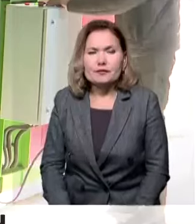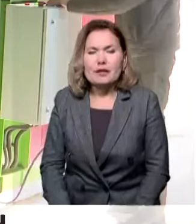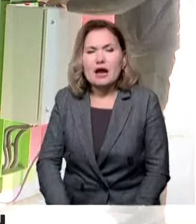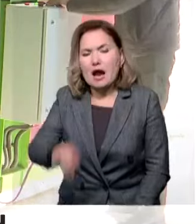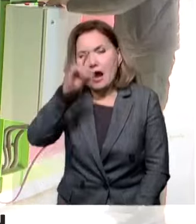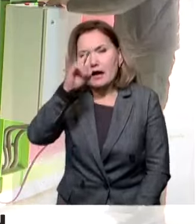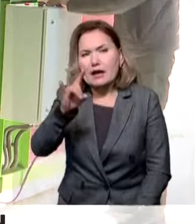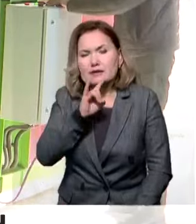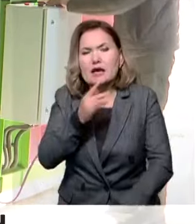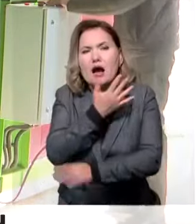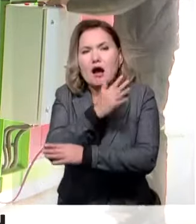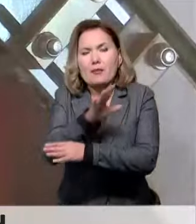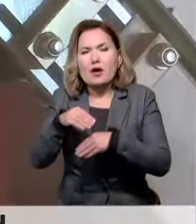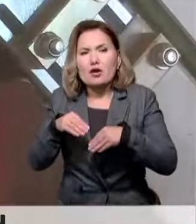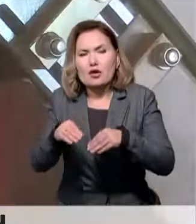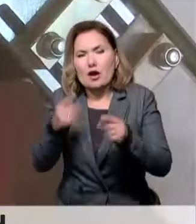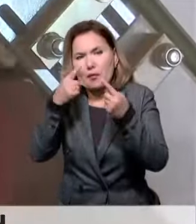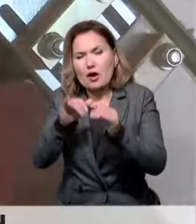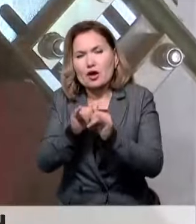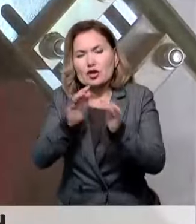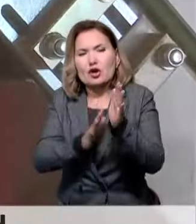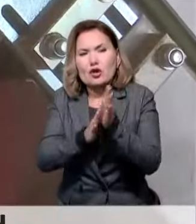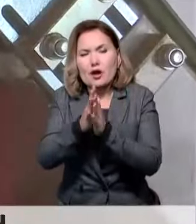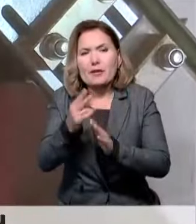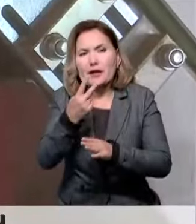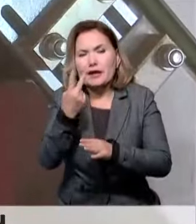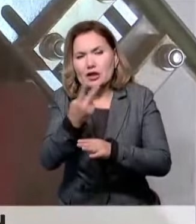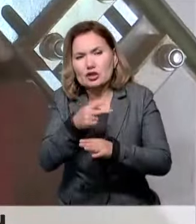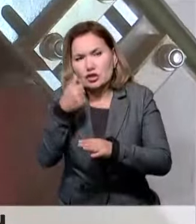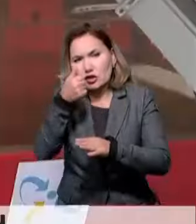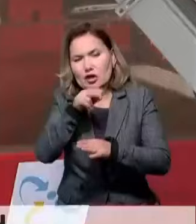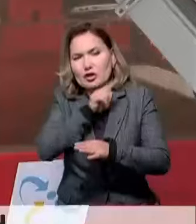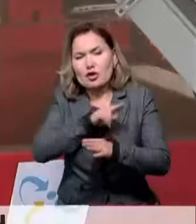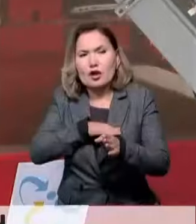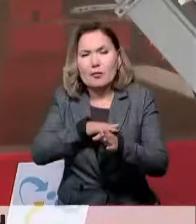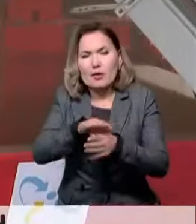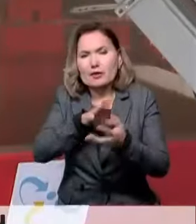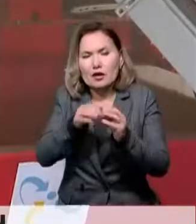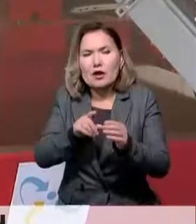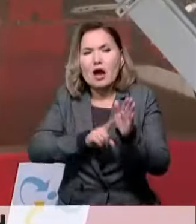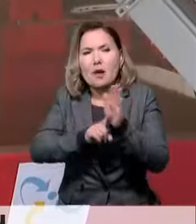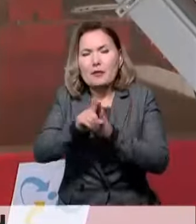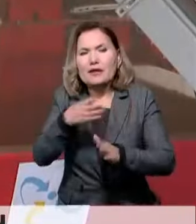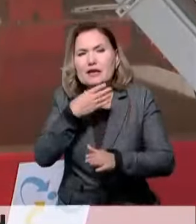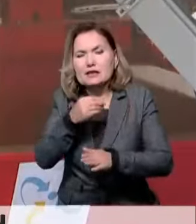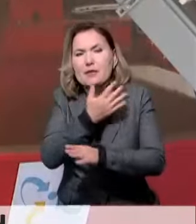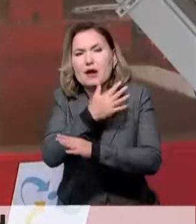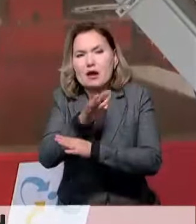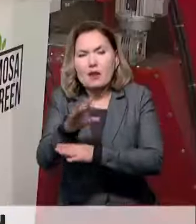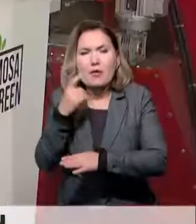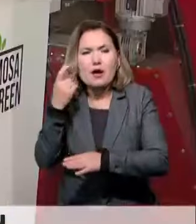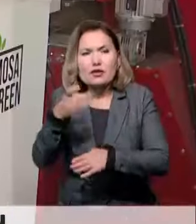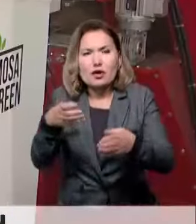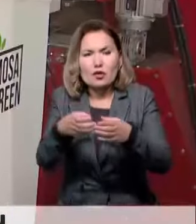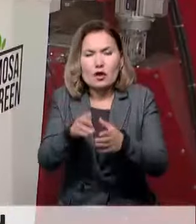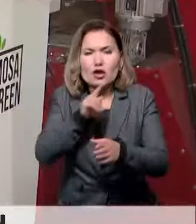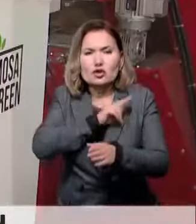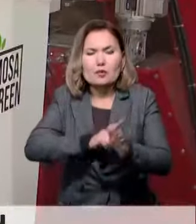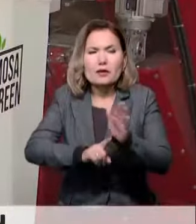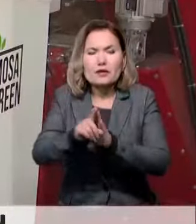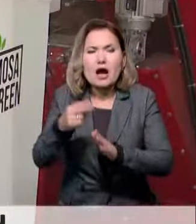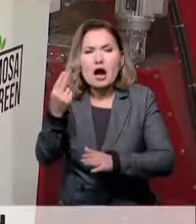Елімізде қарағай көшеттерін тың тәсілмен өсіру жобасы екінші рет жүзеге асырылды. Осыған дейін мұндай бастаманы Семей орманы табиғи резерваты қолға алған